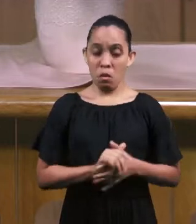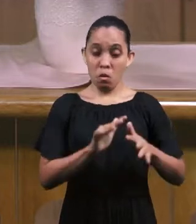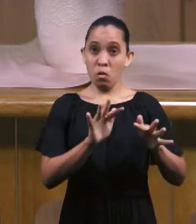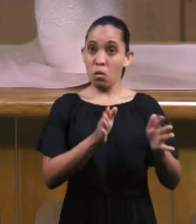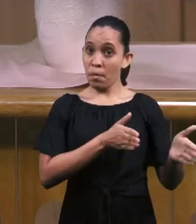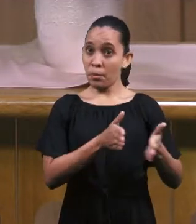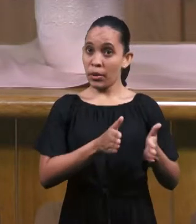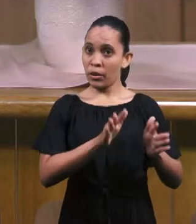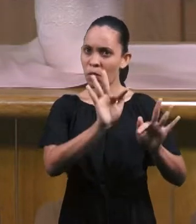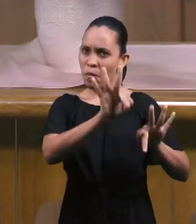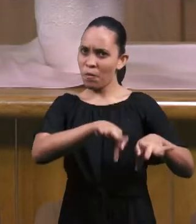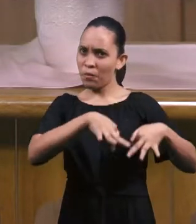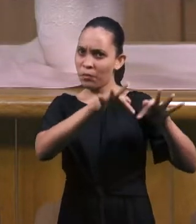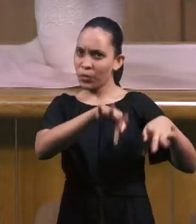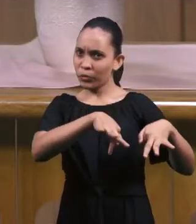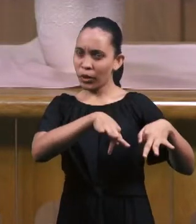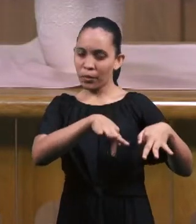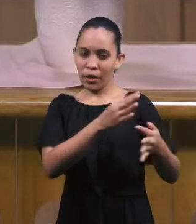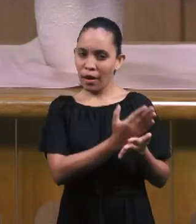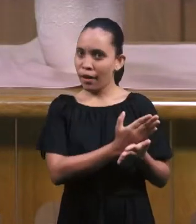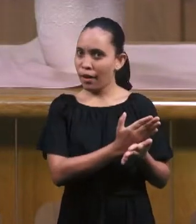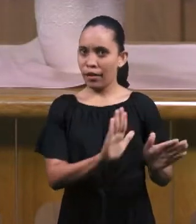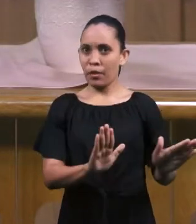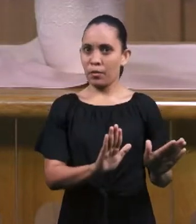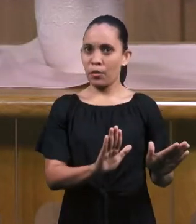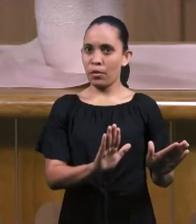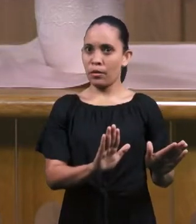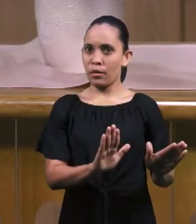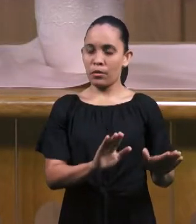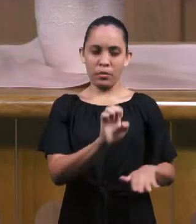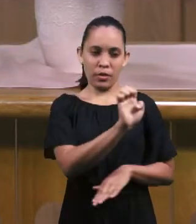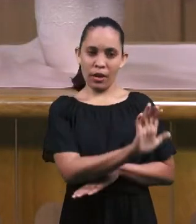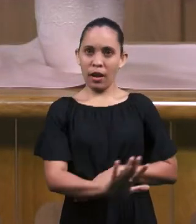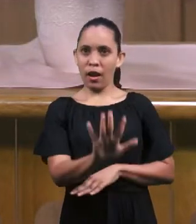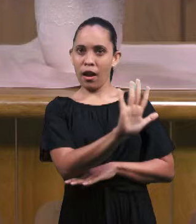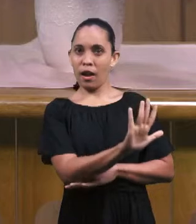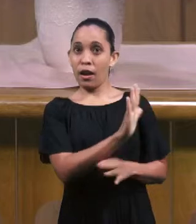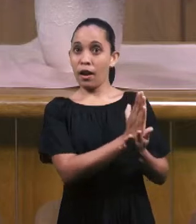On a fini avec le féodalisme. Donc, les pays,